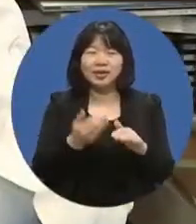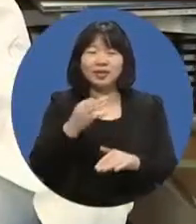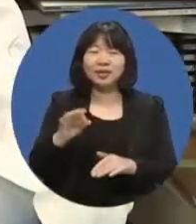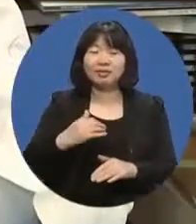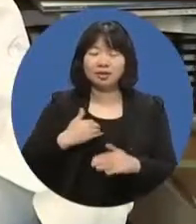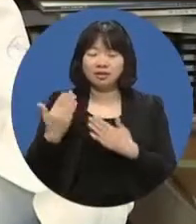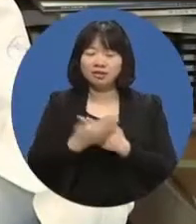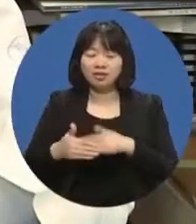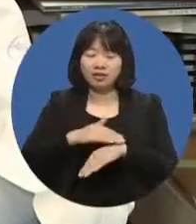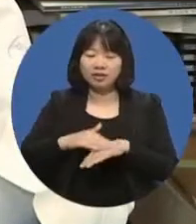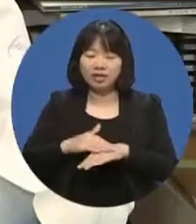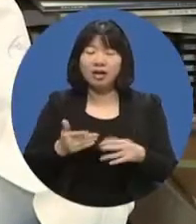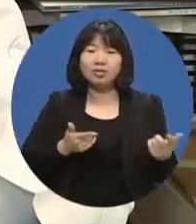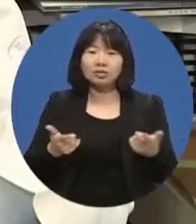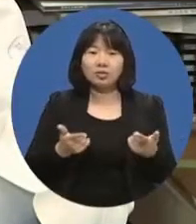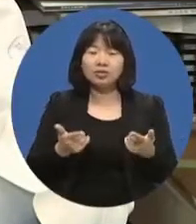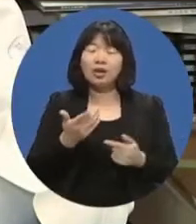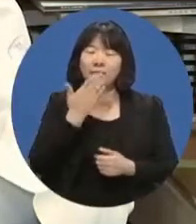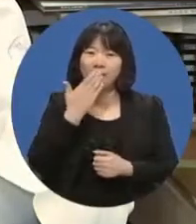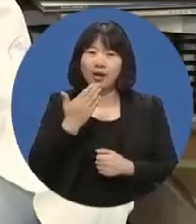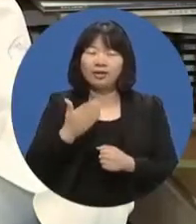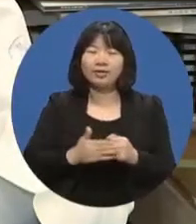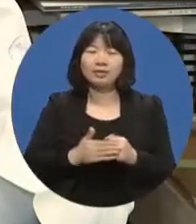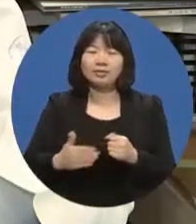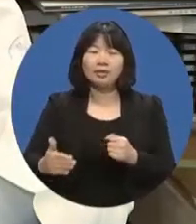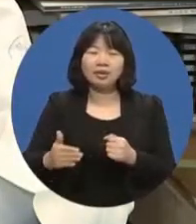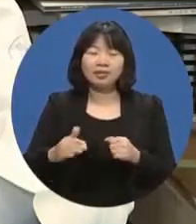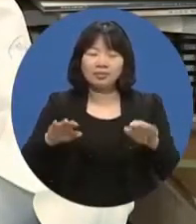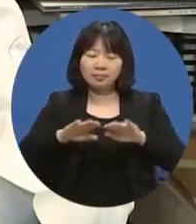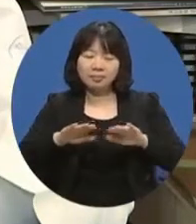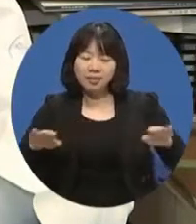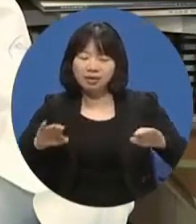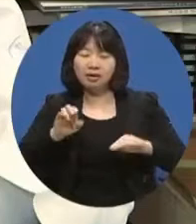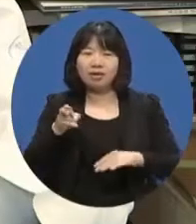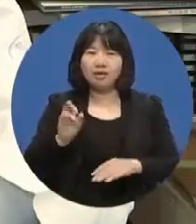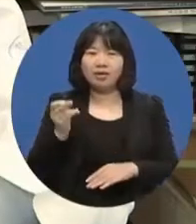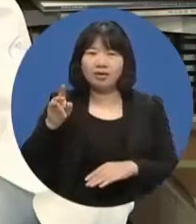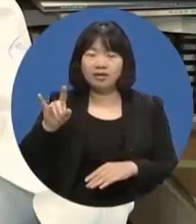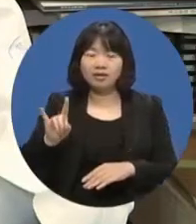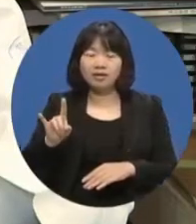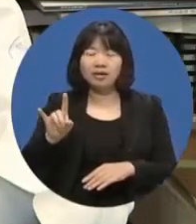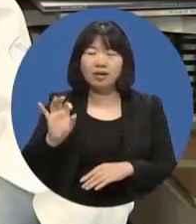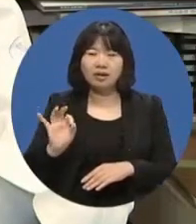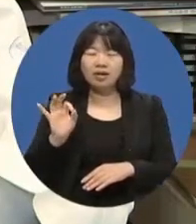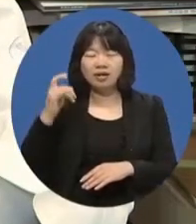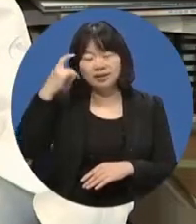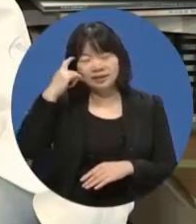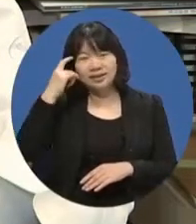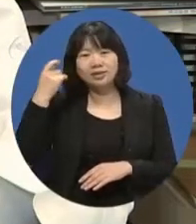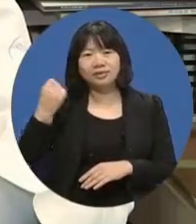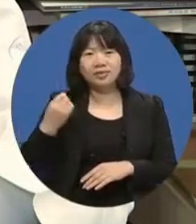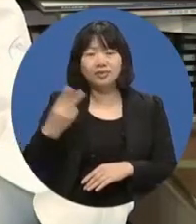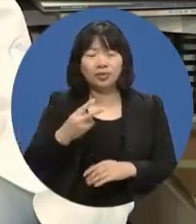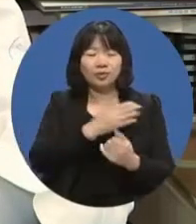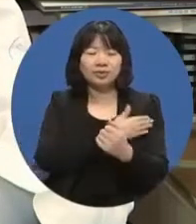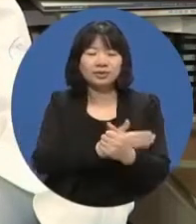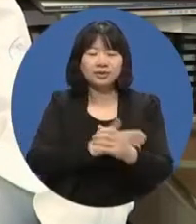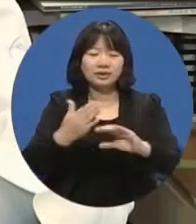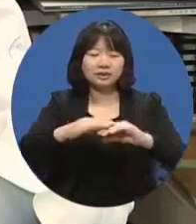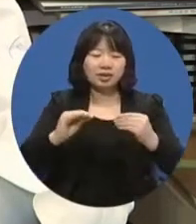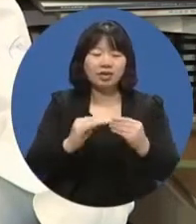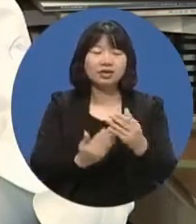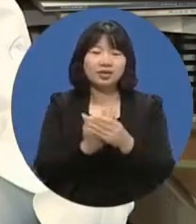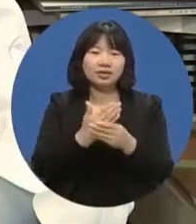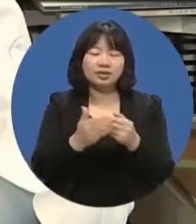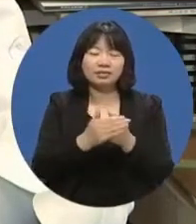자기 신체를 잘 조절할 수 있습니다. 그래서 평형감각이랄지 또 근력이랄지 이런 능력이 생기면서 신체